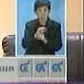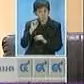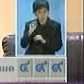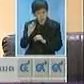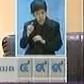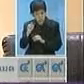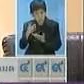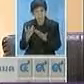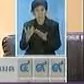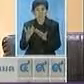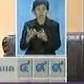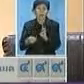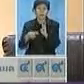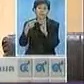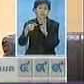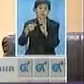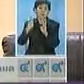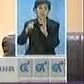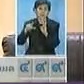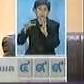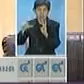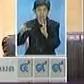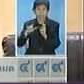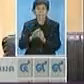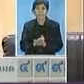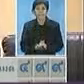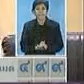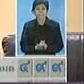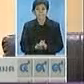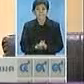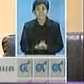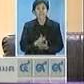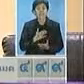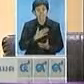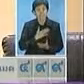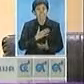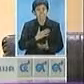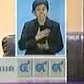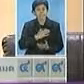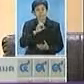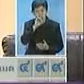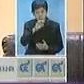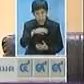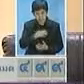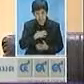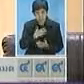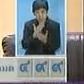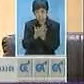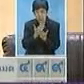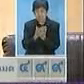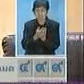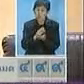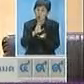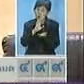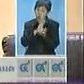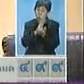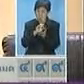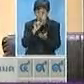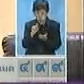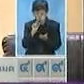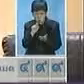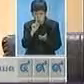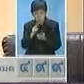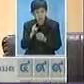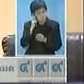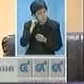ำเป็น 66,000 ล้านผมขอประทานกราบเรียนว่างบฉุกเฉินจำเป็นนั้นจะใช้ใน